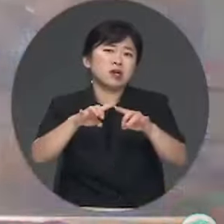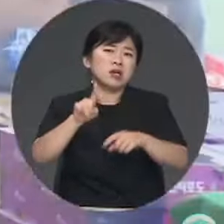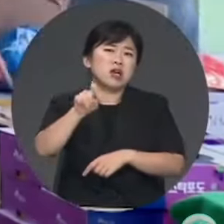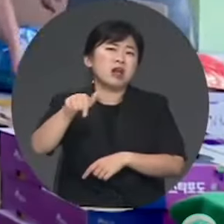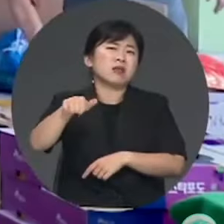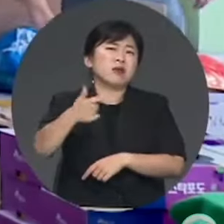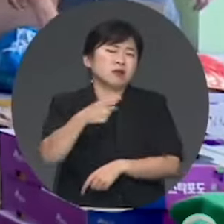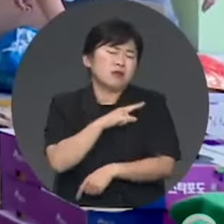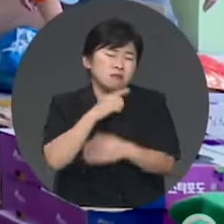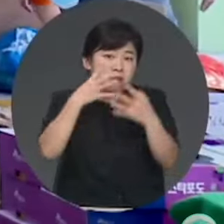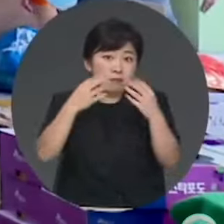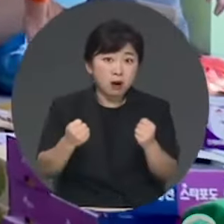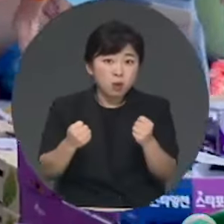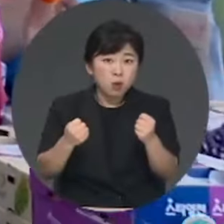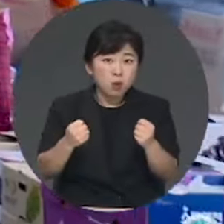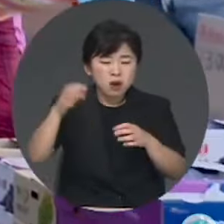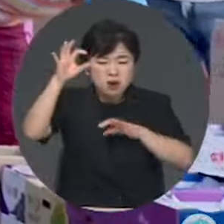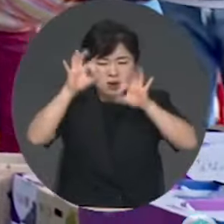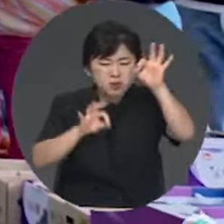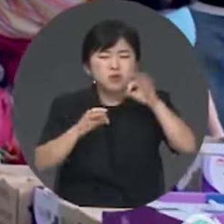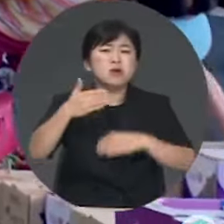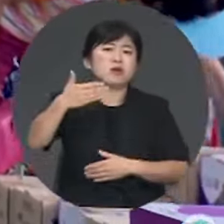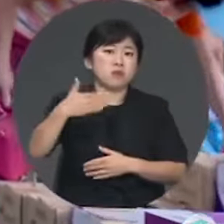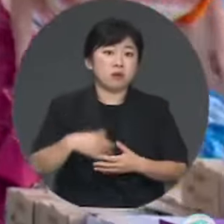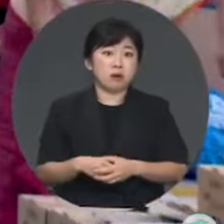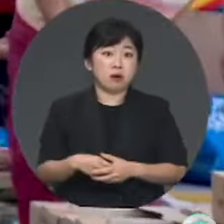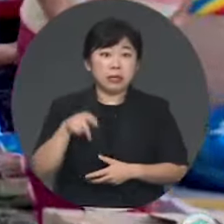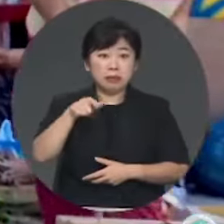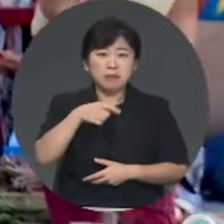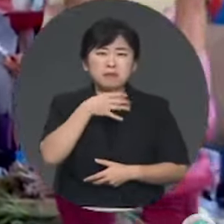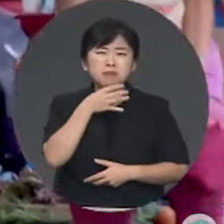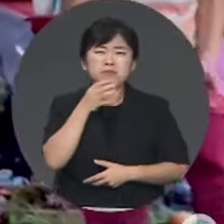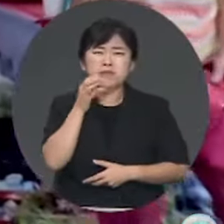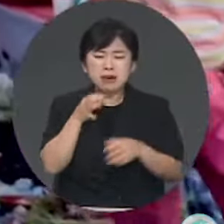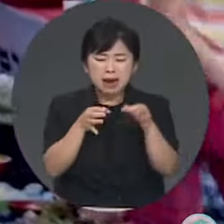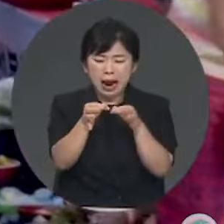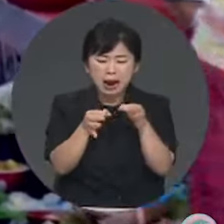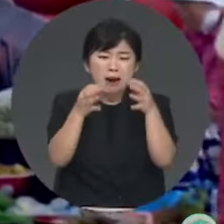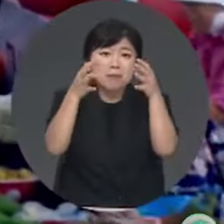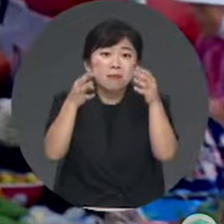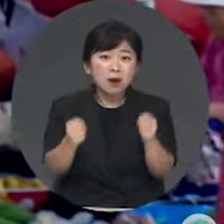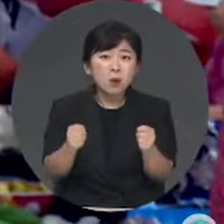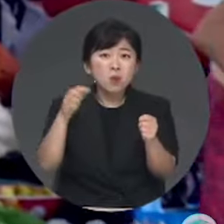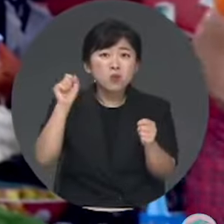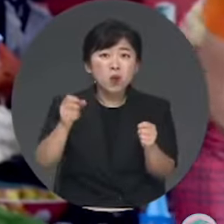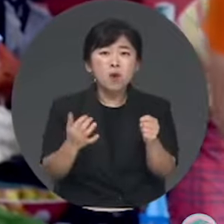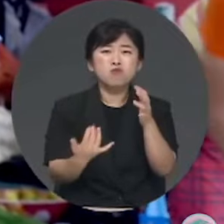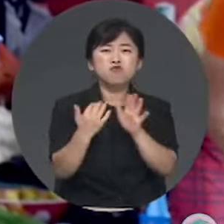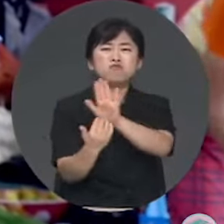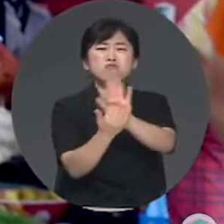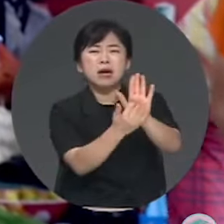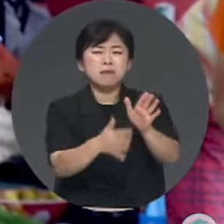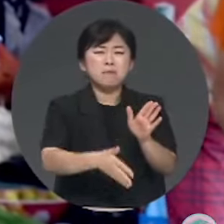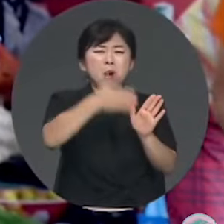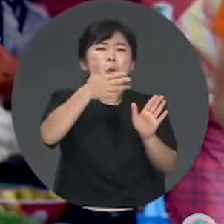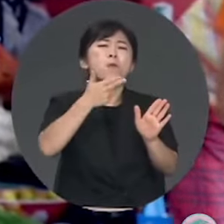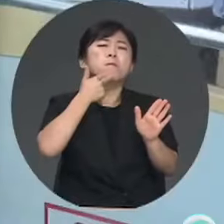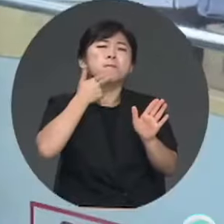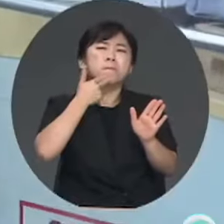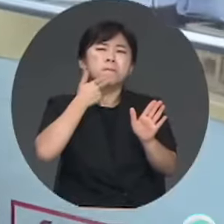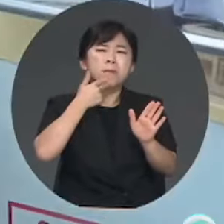9건이었습니다. 전통시장은 도우화된 소규모 점포가 밀집해 있고 방화벽이 없는 경우가 대부분이라 불이 번지기